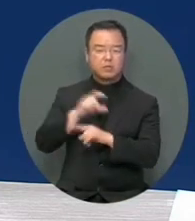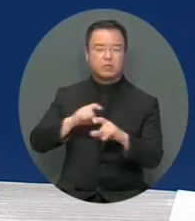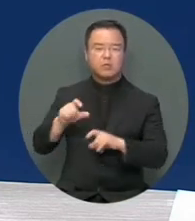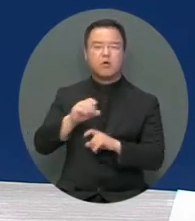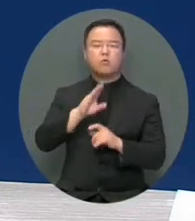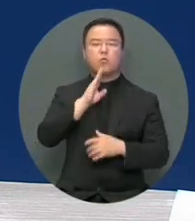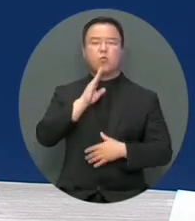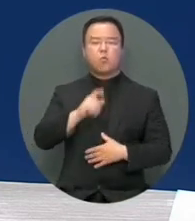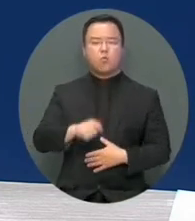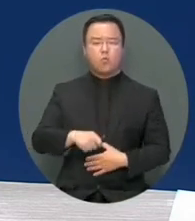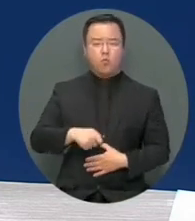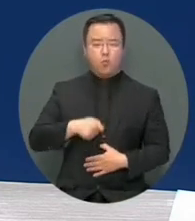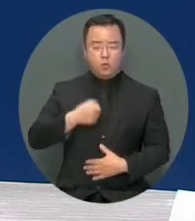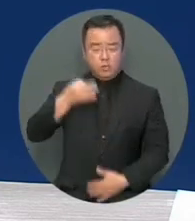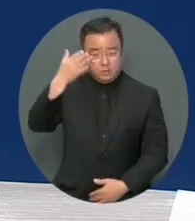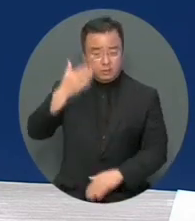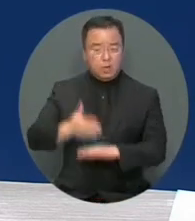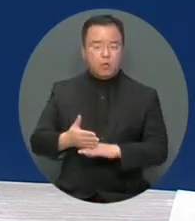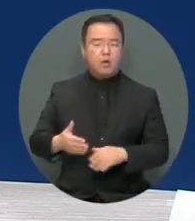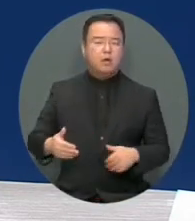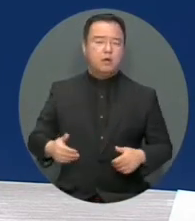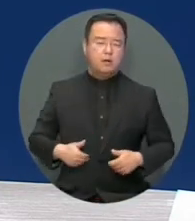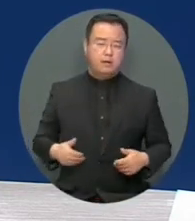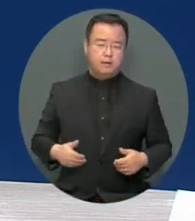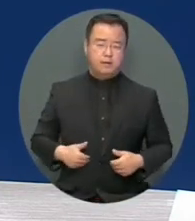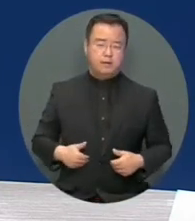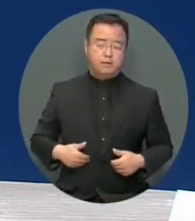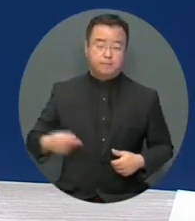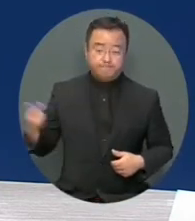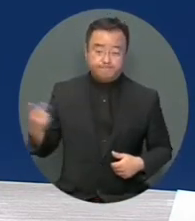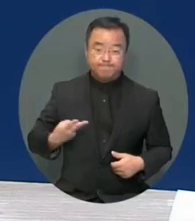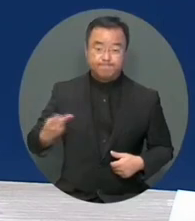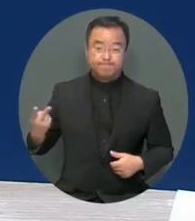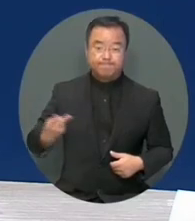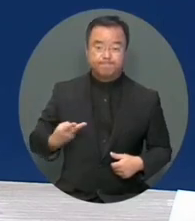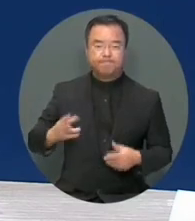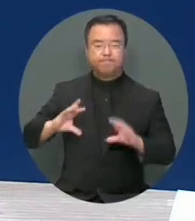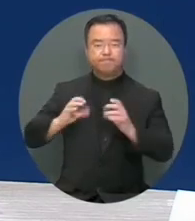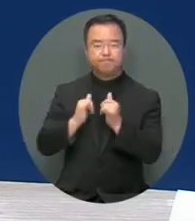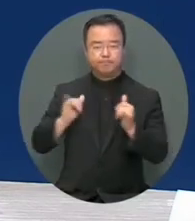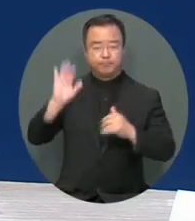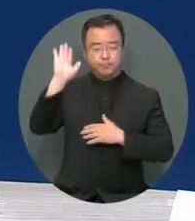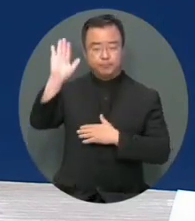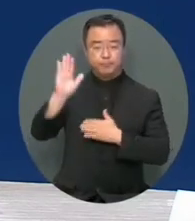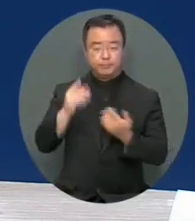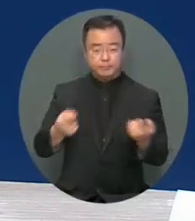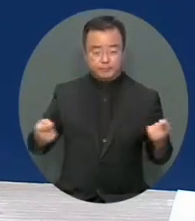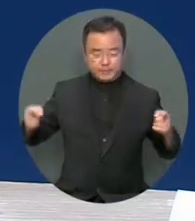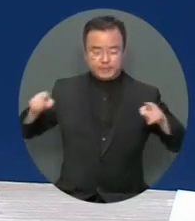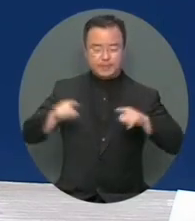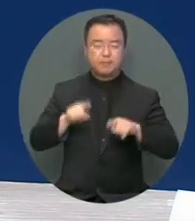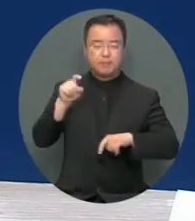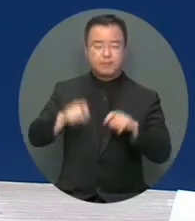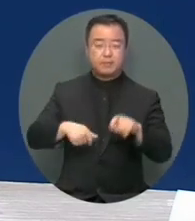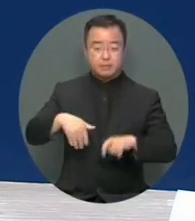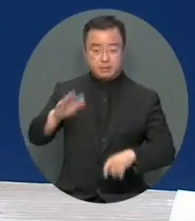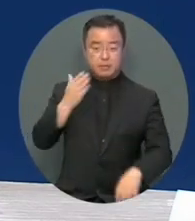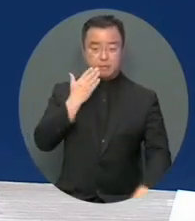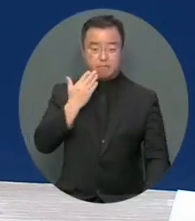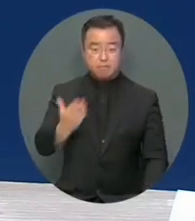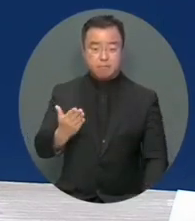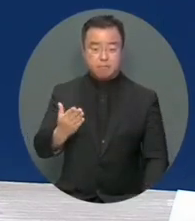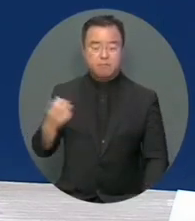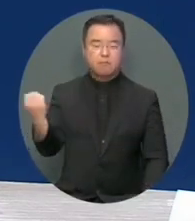진솔한 사과가 필요하다고 생각합니다. 그래야 양국 국민이 미래를 향하여 함께 나아갈 수 있고요. 그 다음에